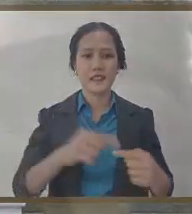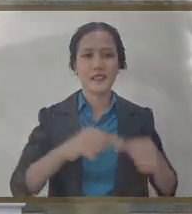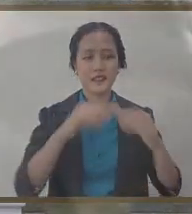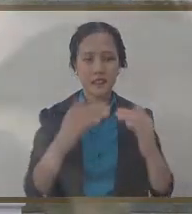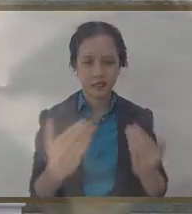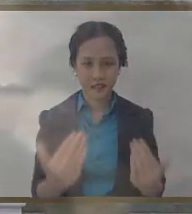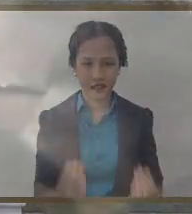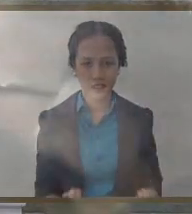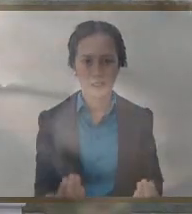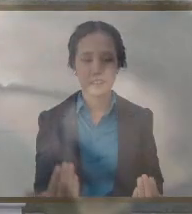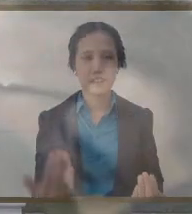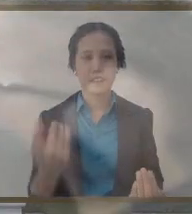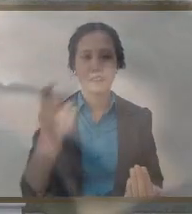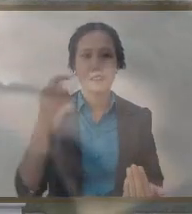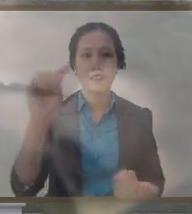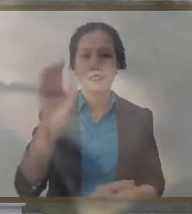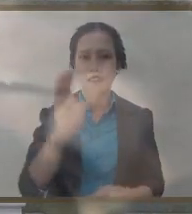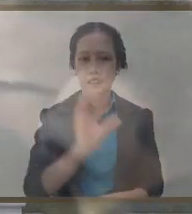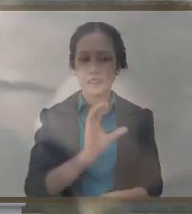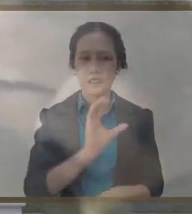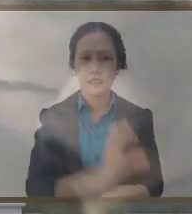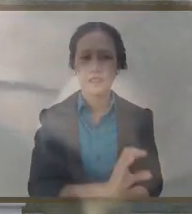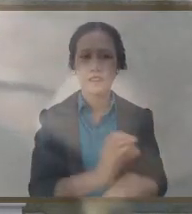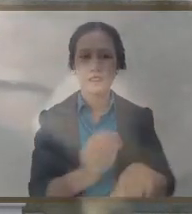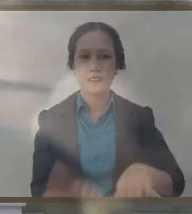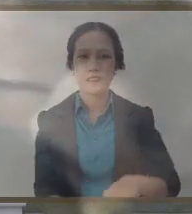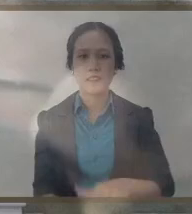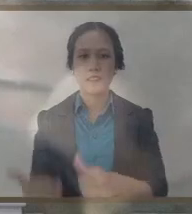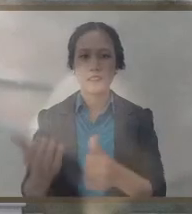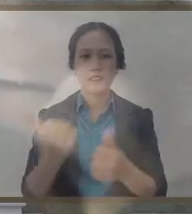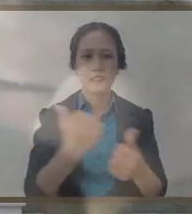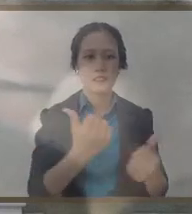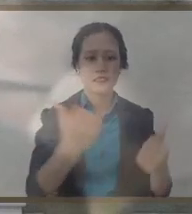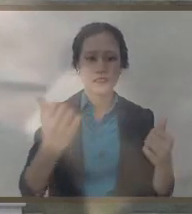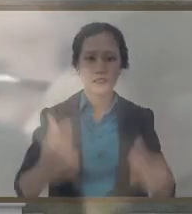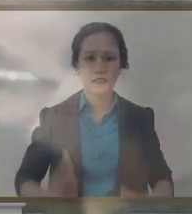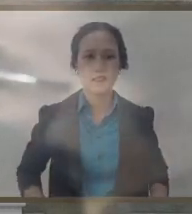wakas, ang baptista'y